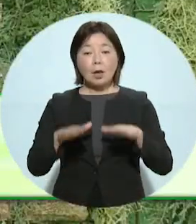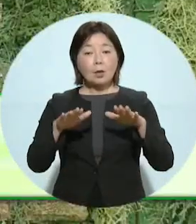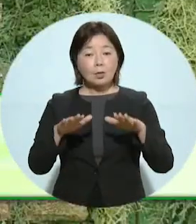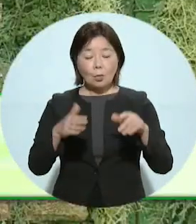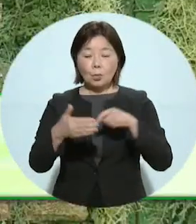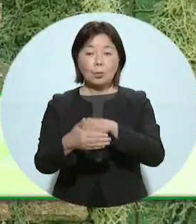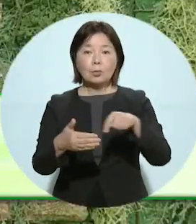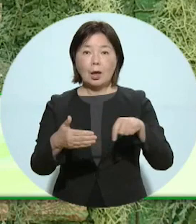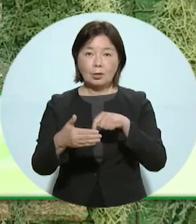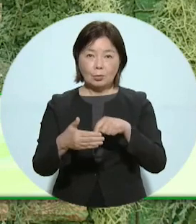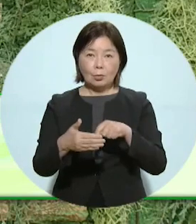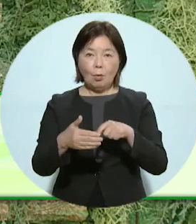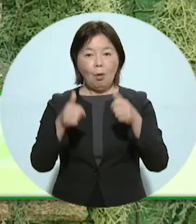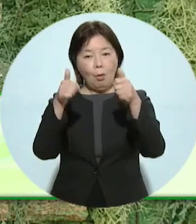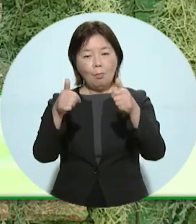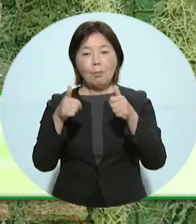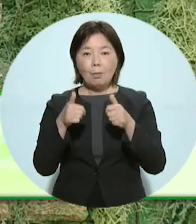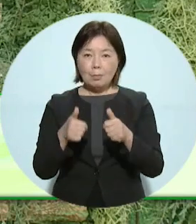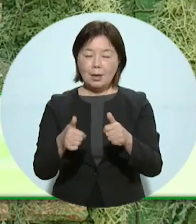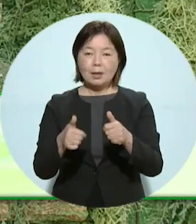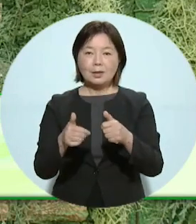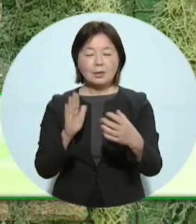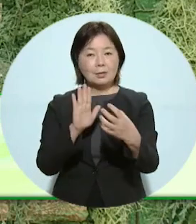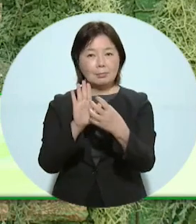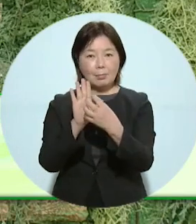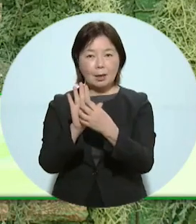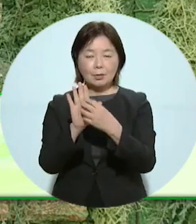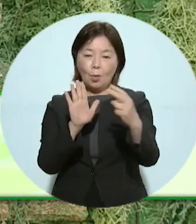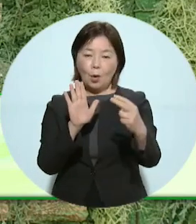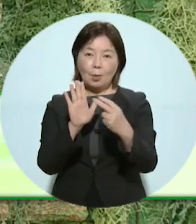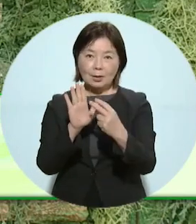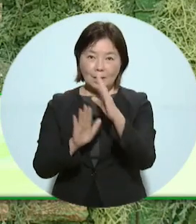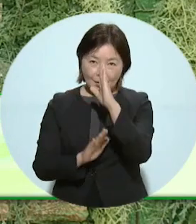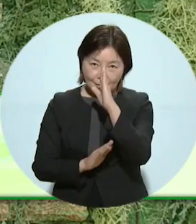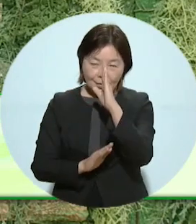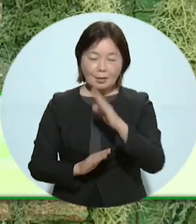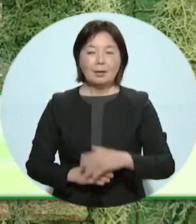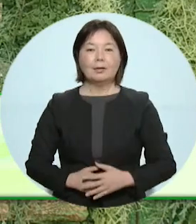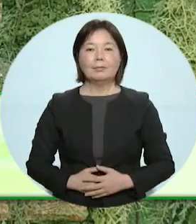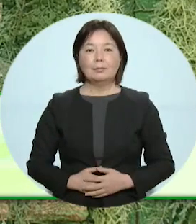今日お伝えした内容は番組のホームページにアップしていますのでご活用ください。